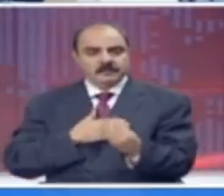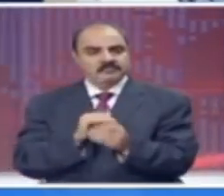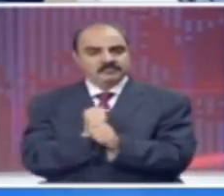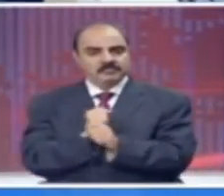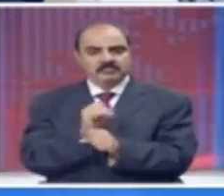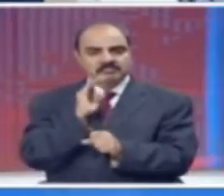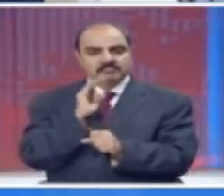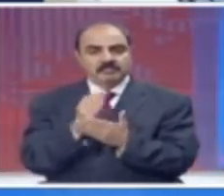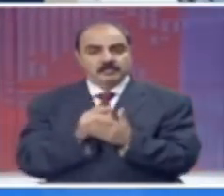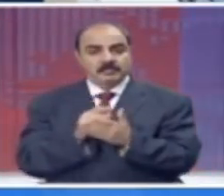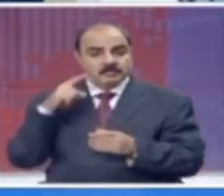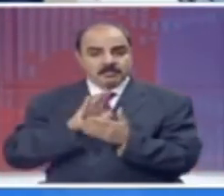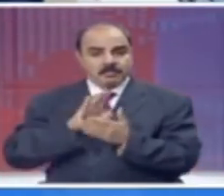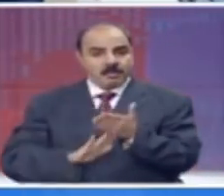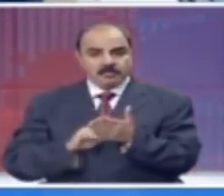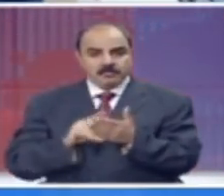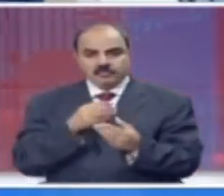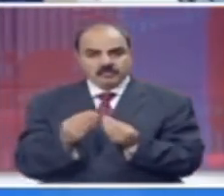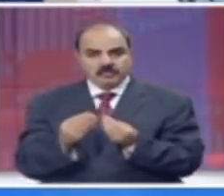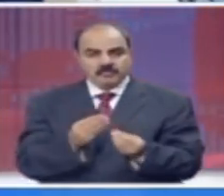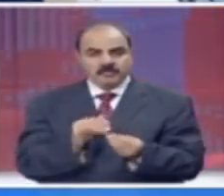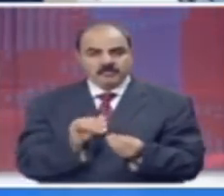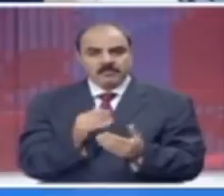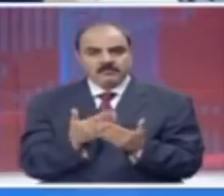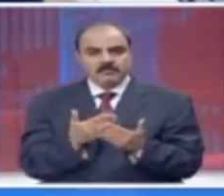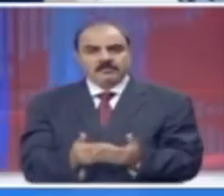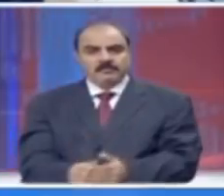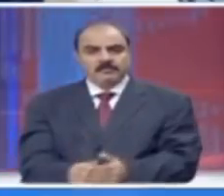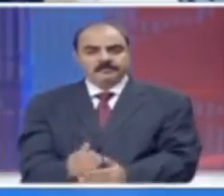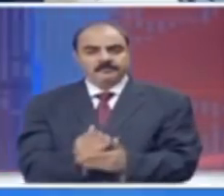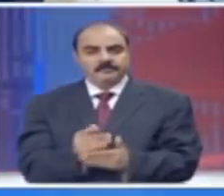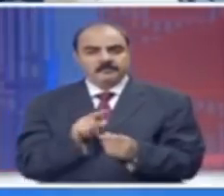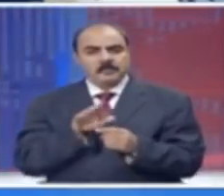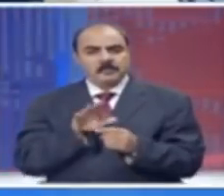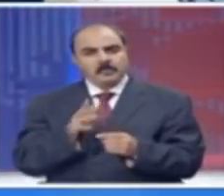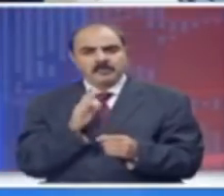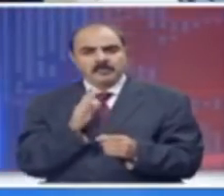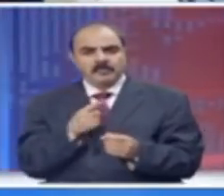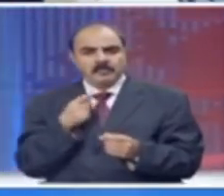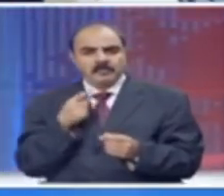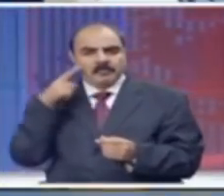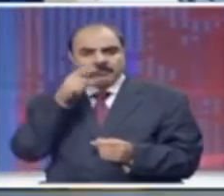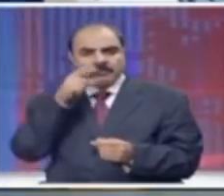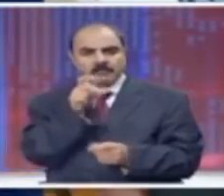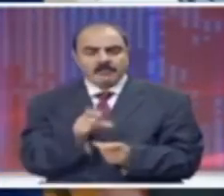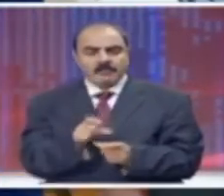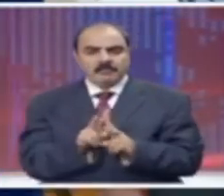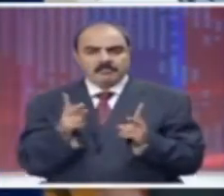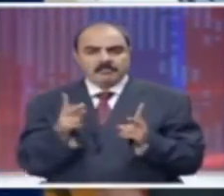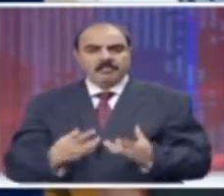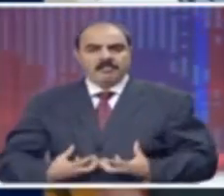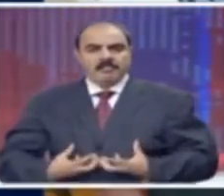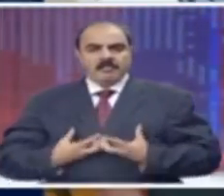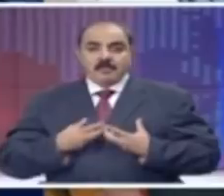درجات ضبط النفس رغم التحديات والمخاطر التي يتعرضون لها في المواقف المختلفة والتي قد تصل في